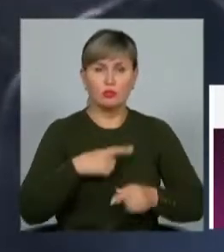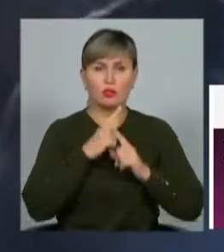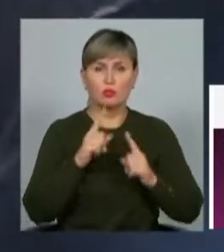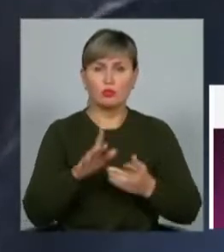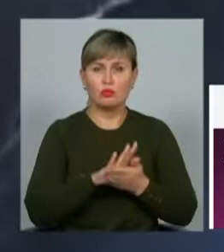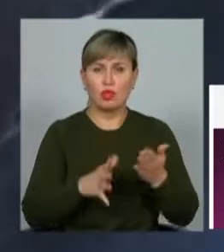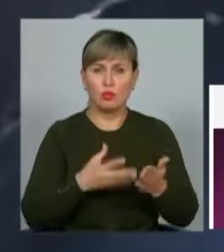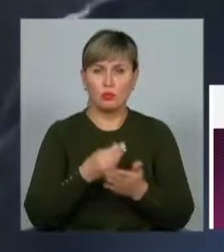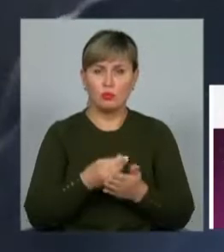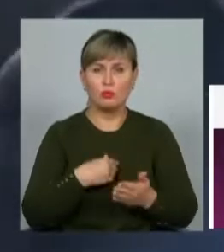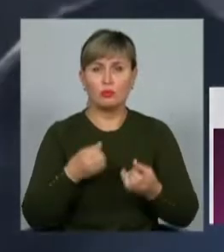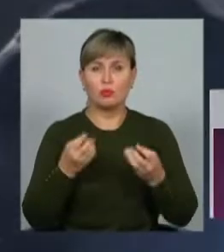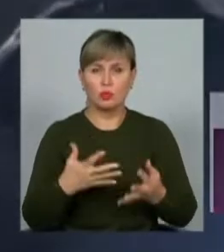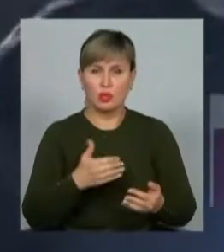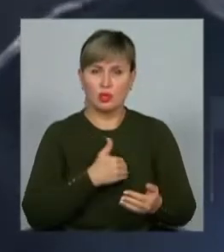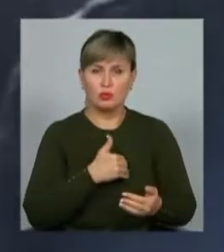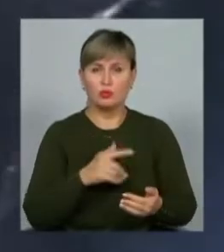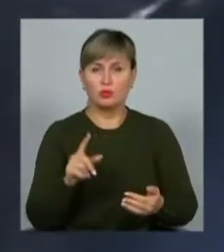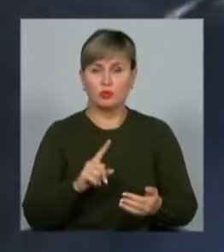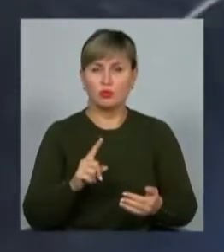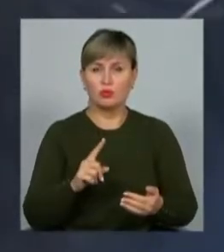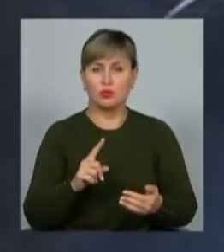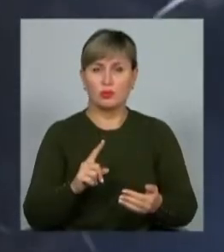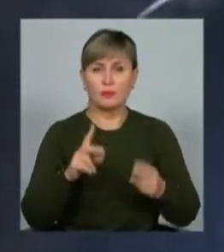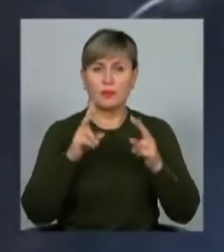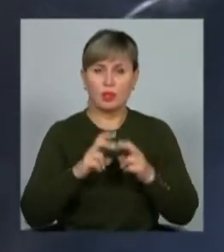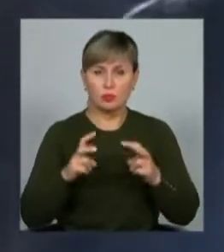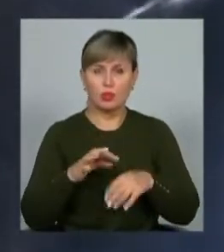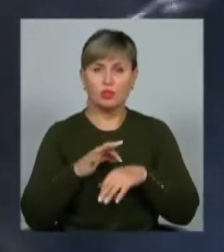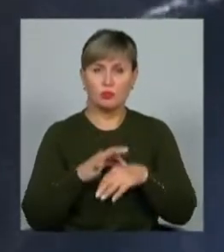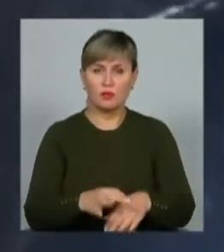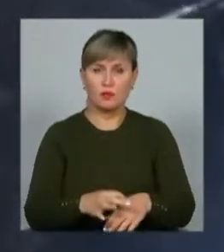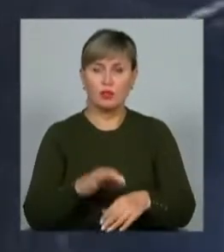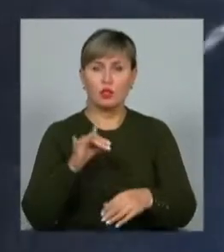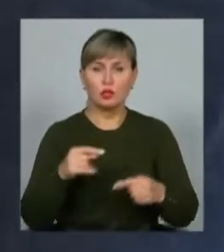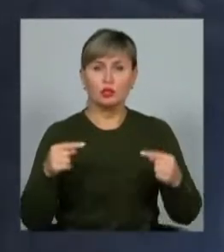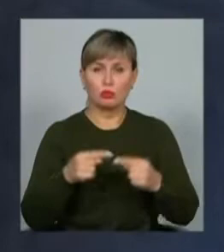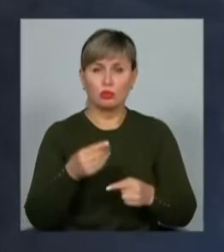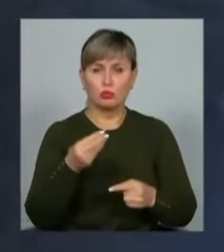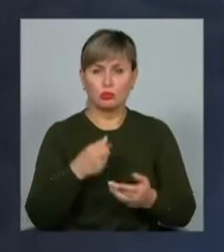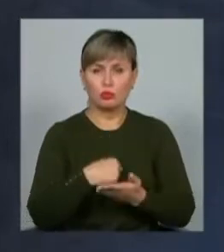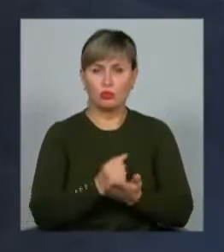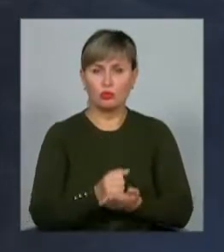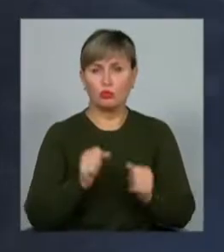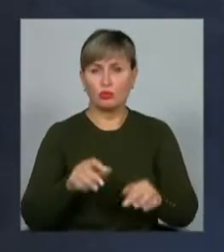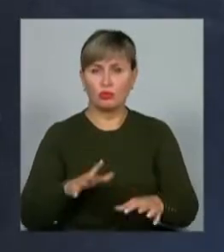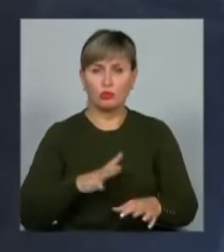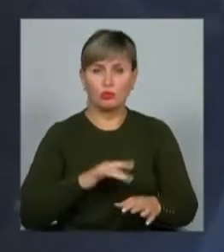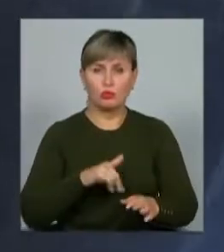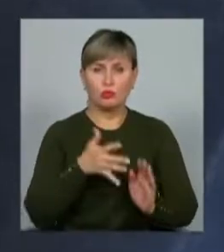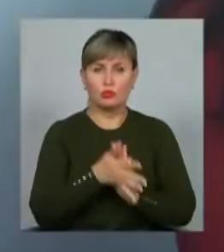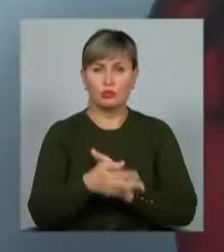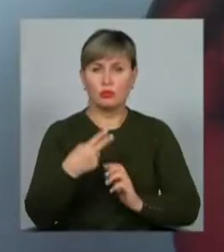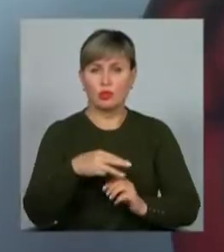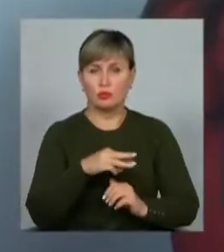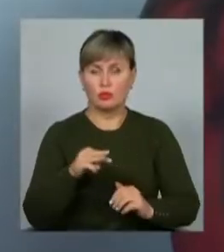не оплачивать. Мы просто хотим, чтобы, знаете, экспертизу провели, да, и точную сумму установили. Может быть, ушло сюда 20 миллионов